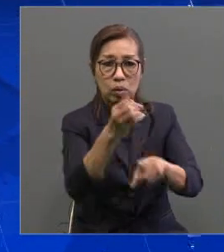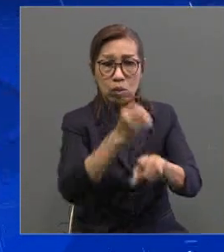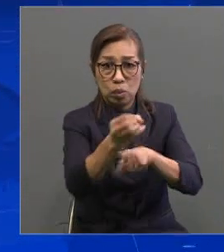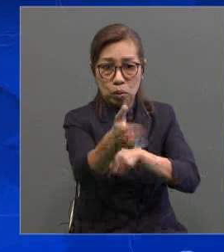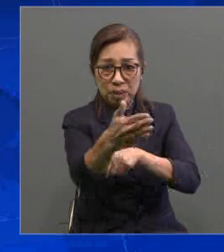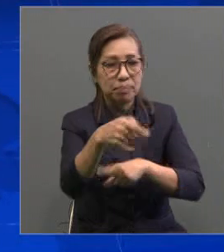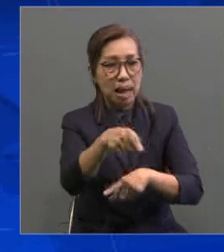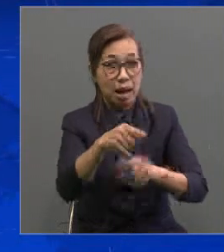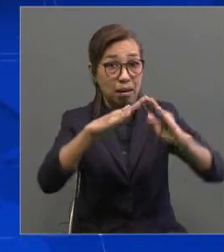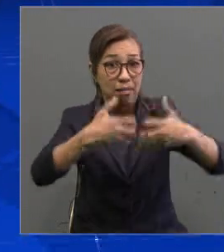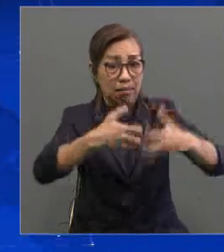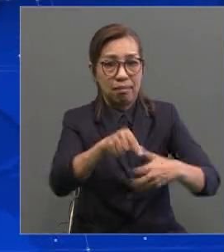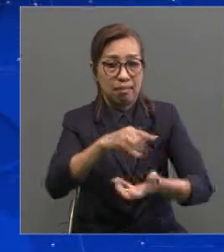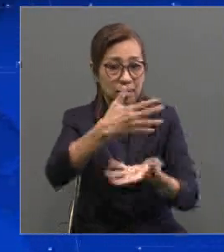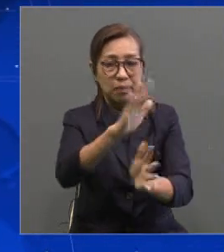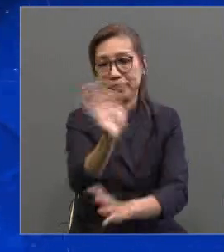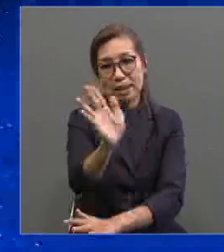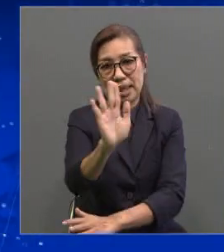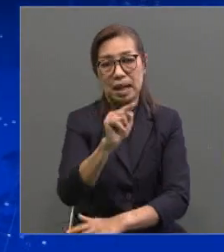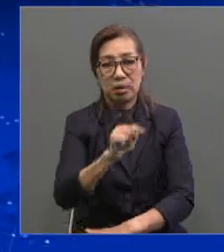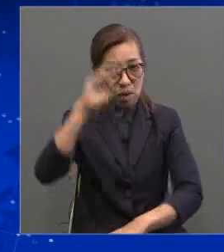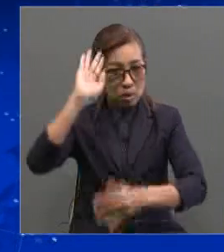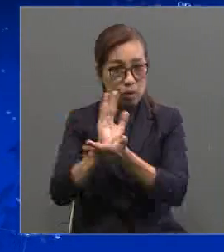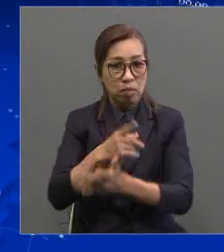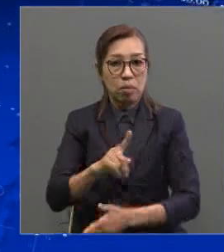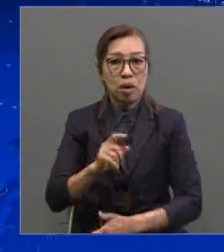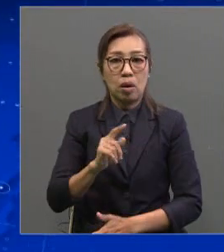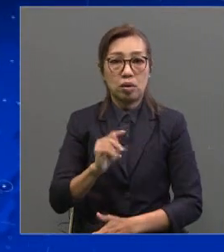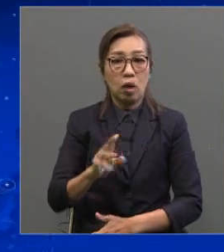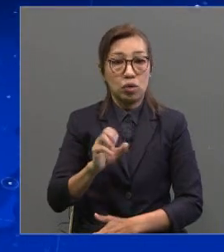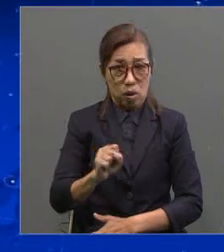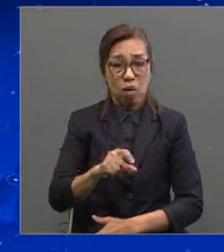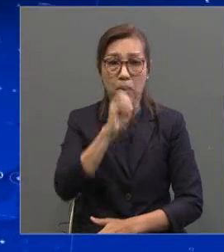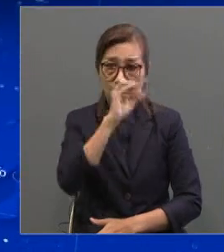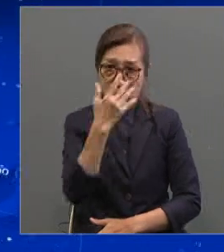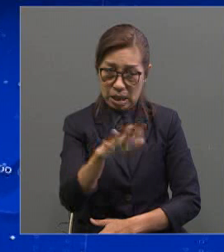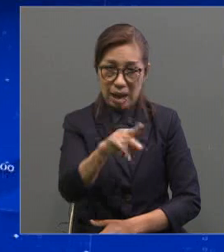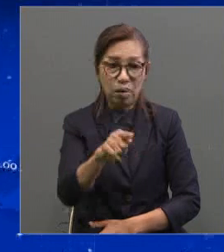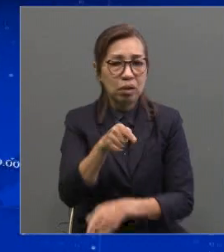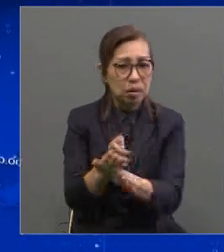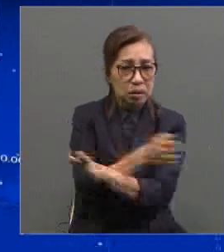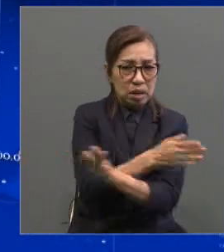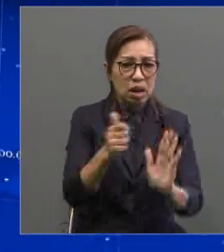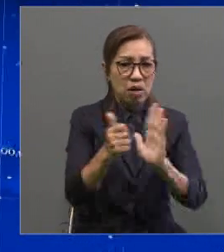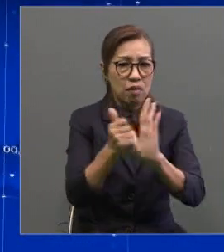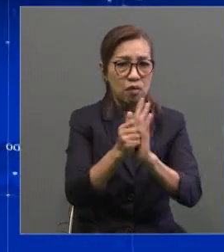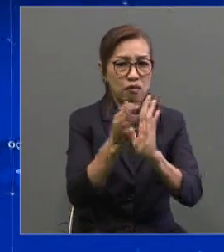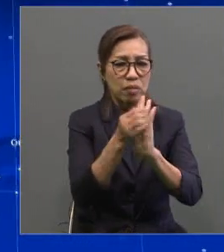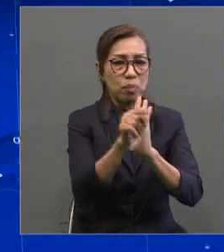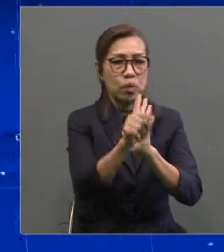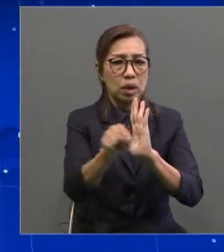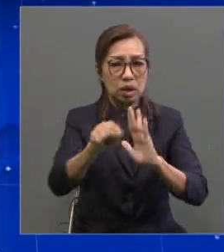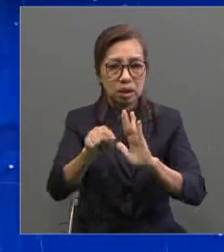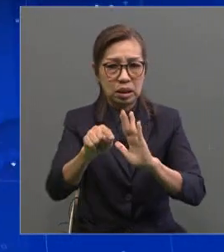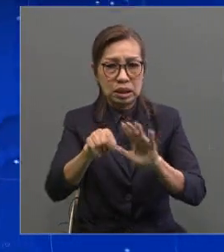กองบังคับการปราบปรามการกระทำความผิดเกี่ยวกับทรัพยากรธรรมชาติและสิ่งแวดล้อมก็ระบุว่าภาพดังกล่าวเป็นผลงานการจับ